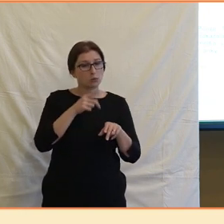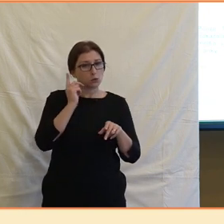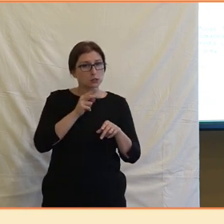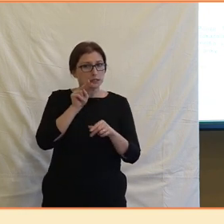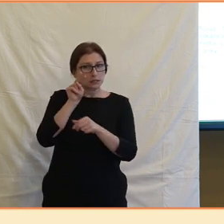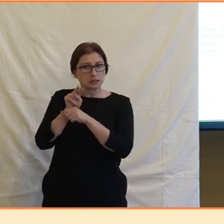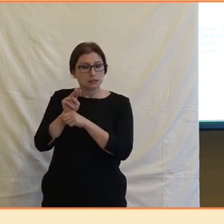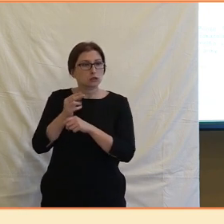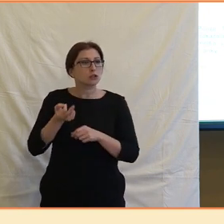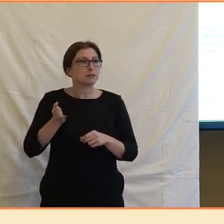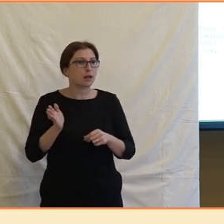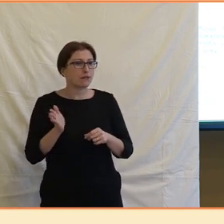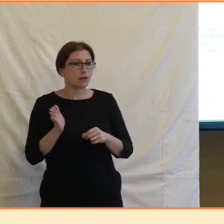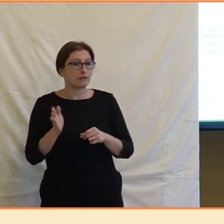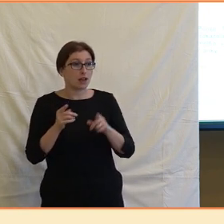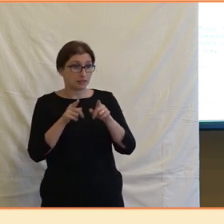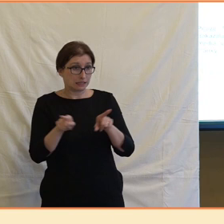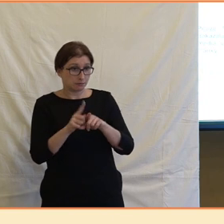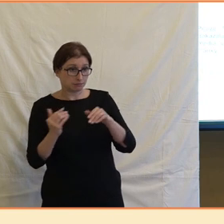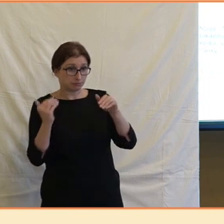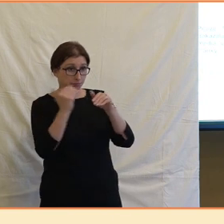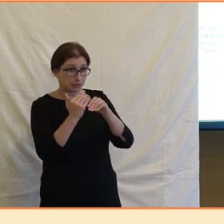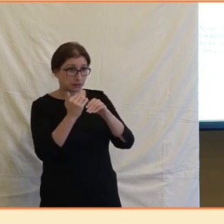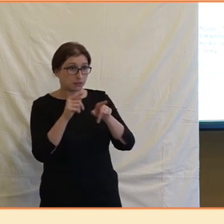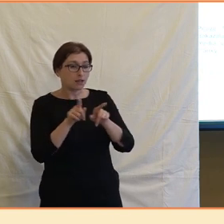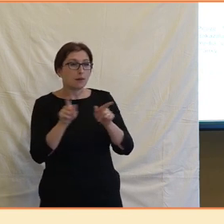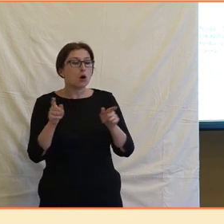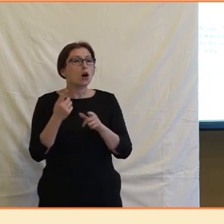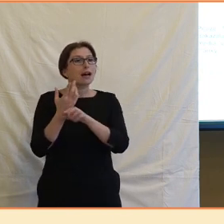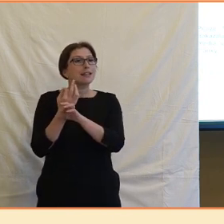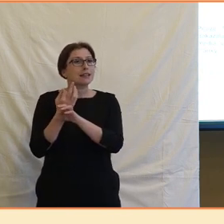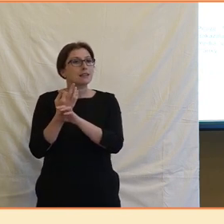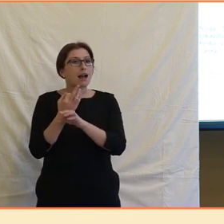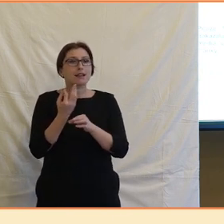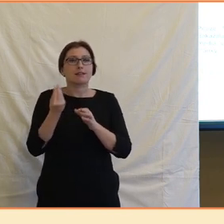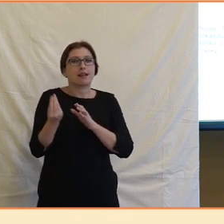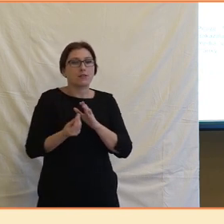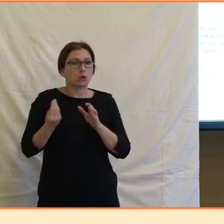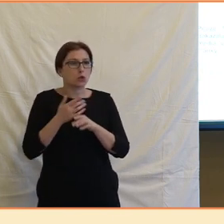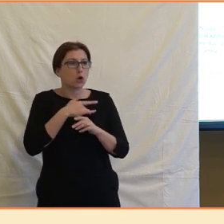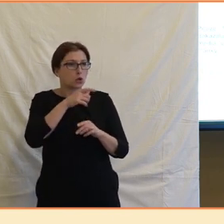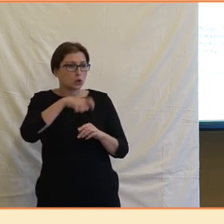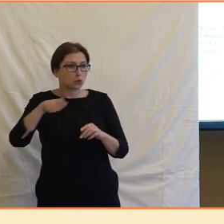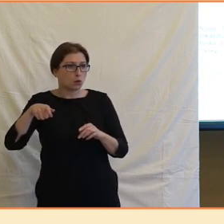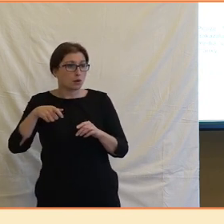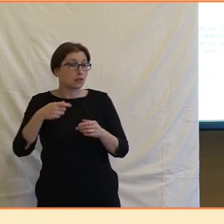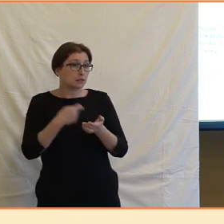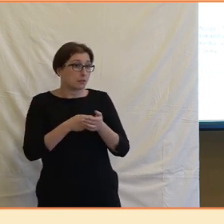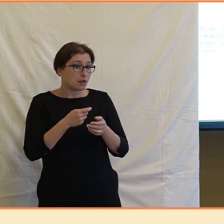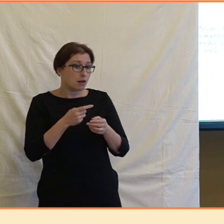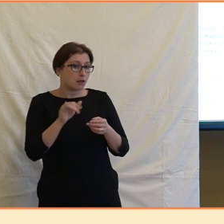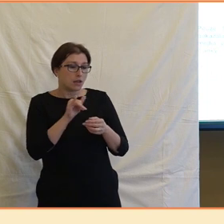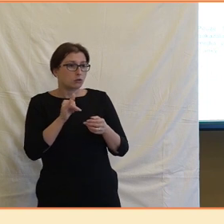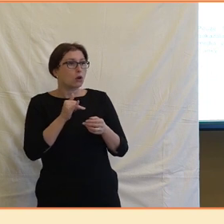co je tedy spravedlivé zacházení, co je například digitální nevyloučení osob, a to nemusí to